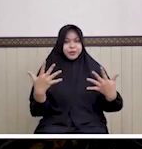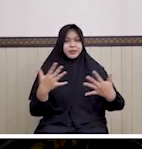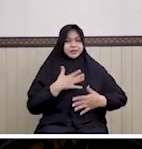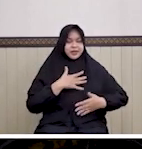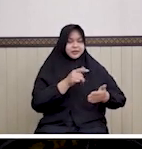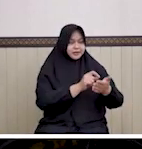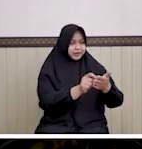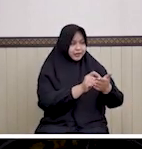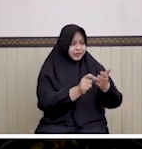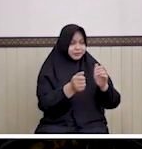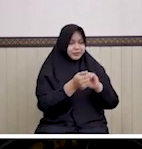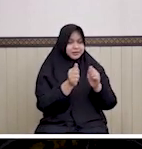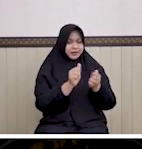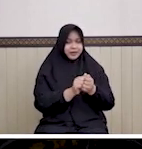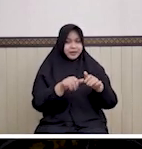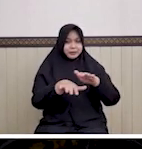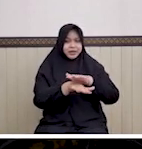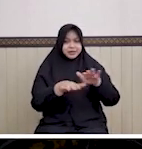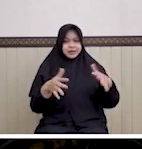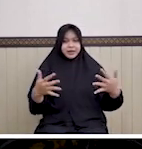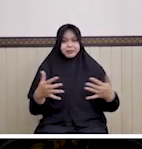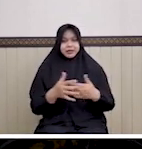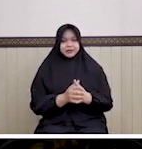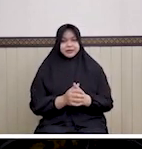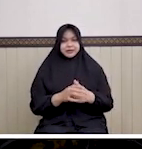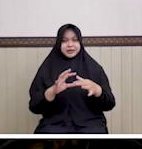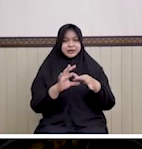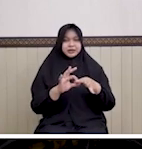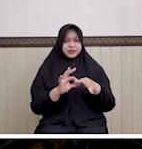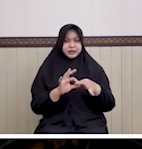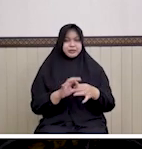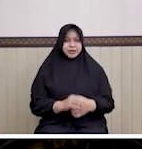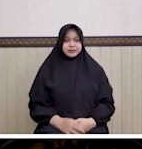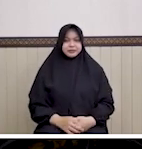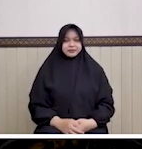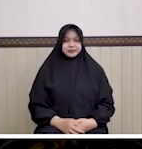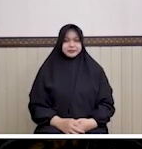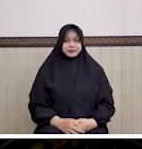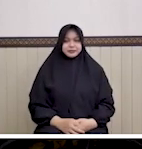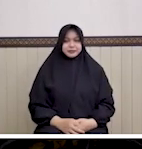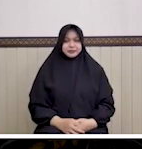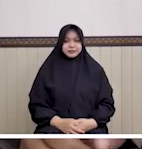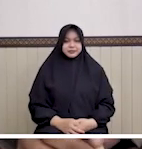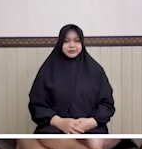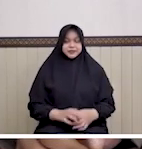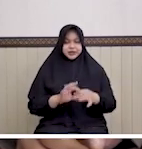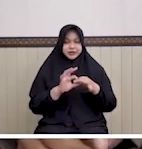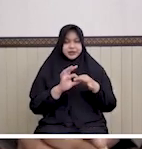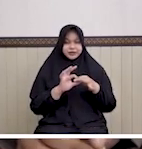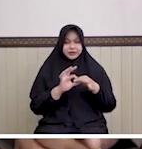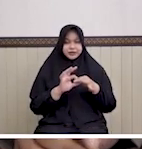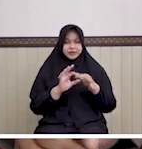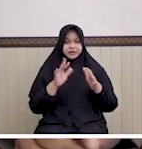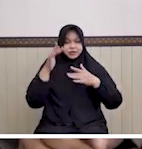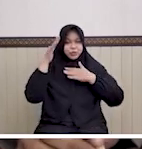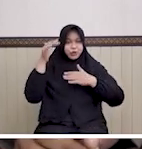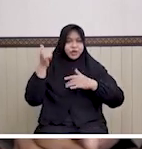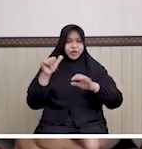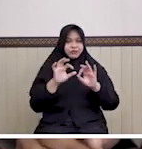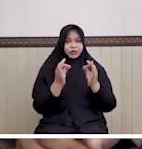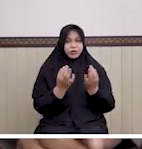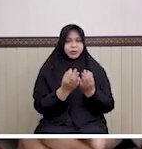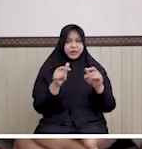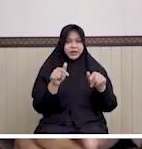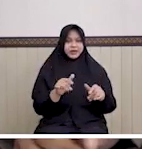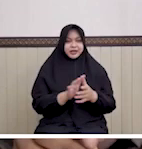saya catat permasalahan yang mendasar adalah kerjasama bapak kerjasama jadi semoga forum